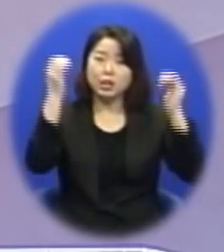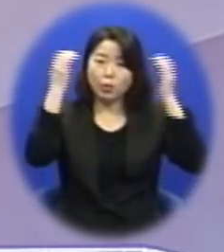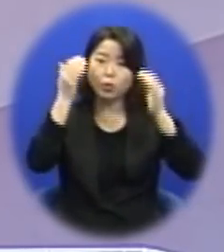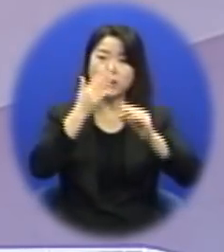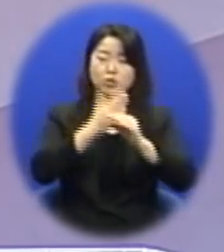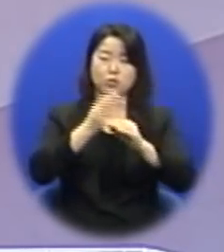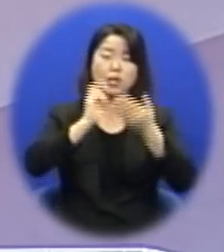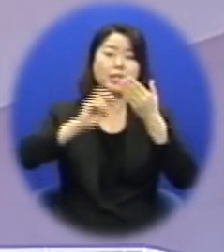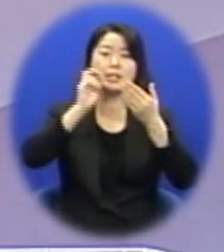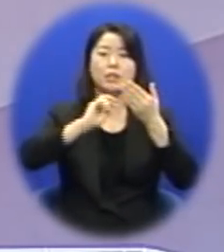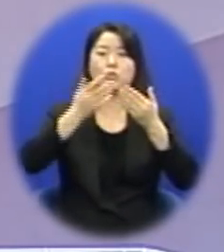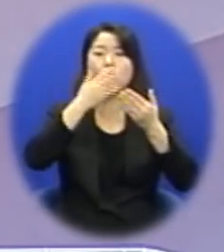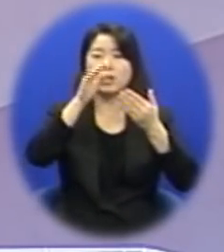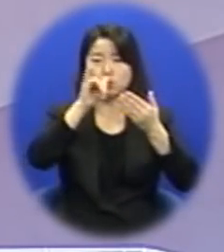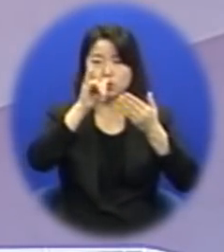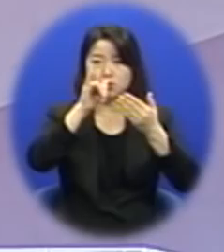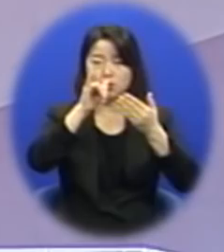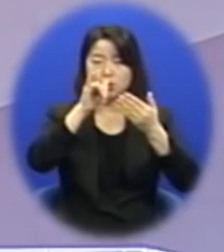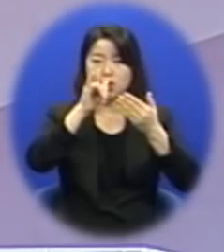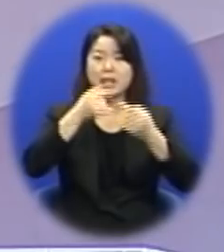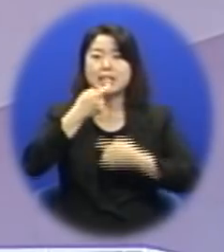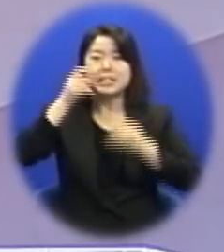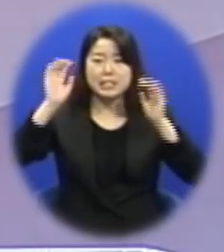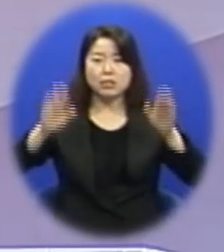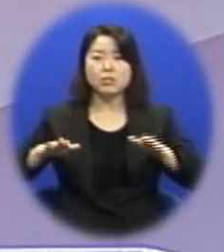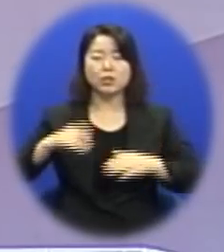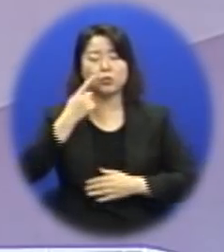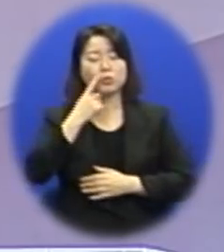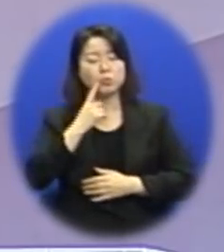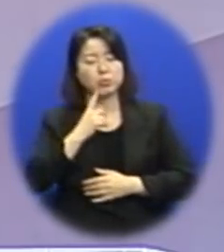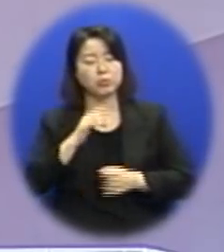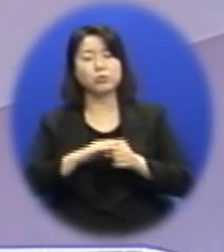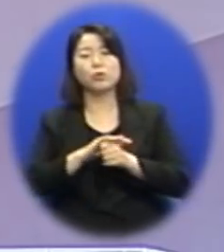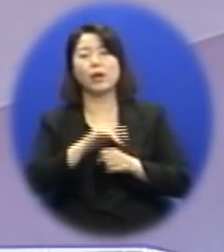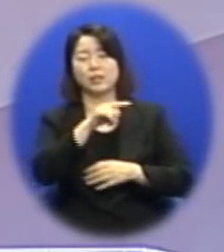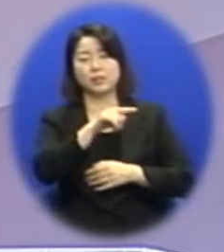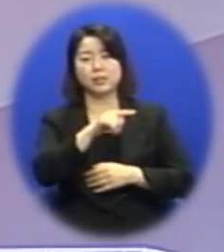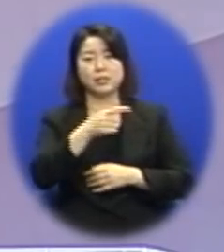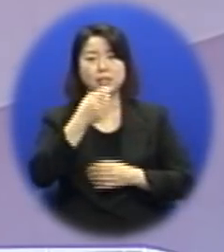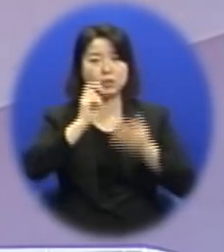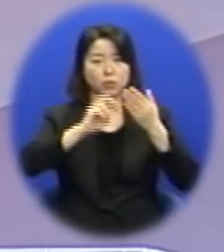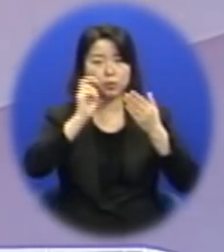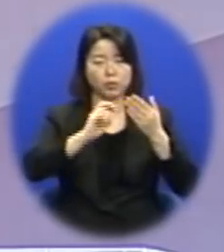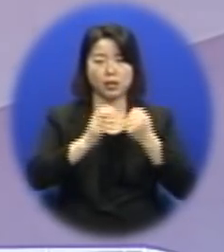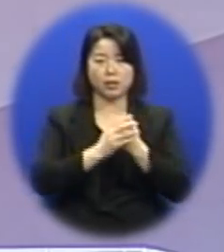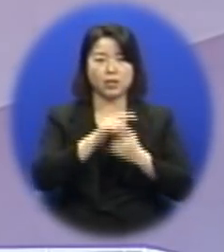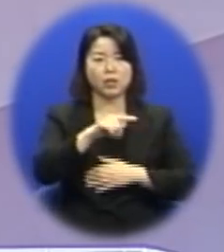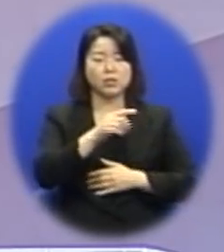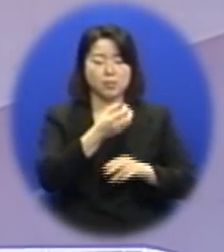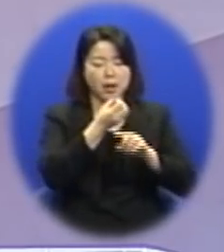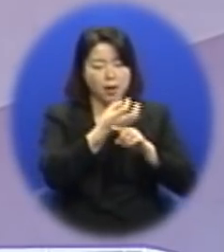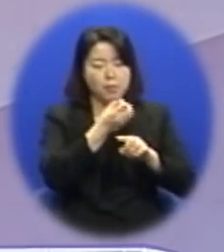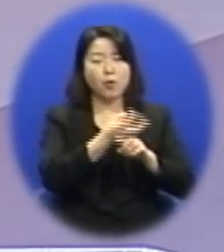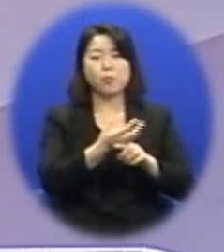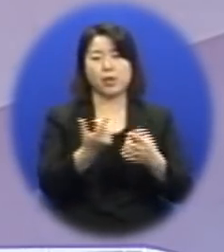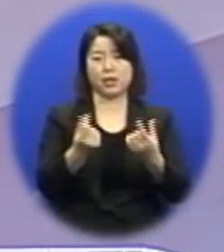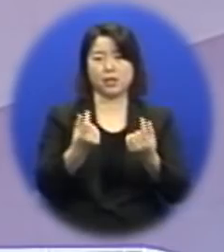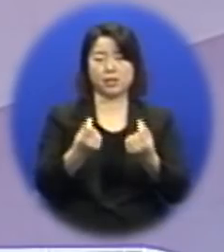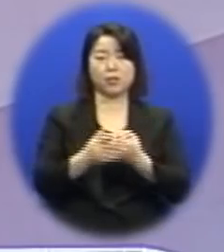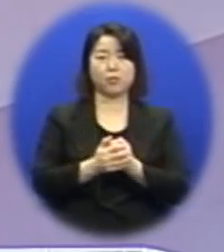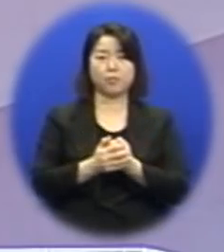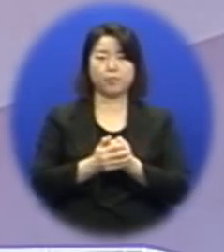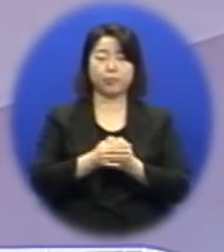수 있어요 천사도 부러워하는 찬송이 이건 정말 보배 같은 거지요